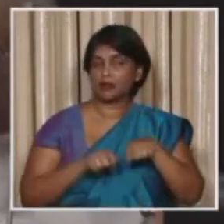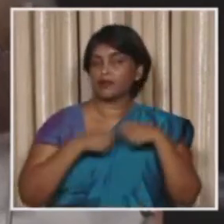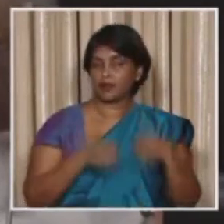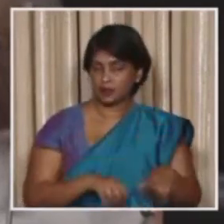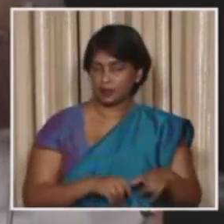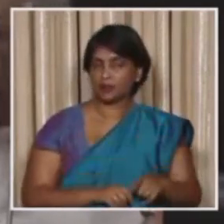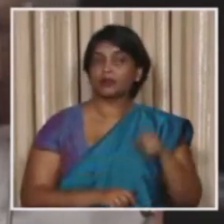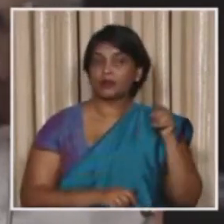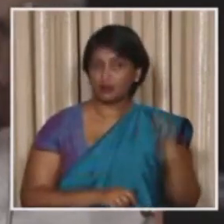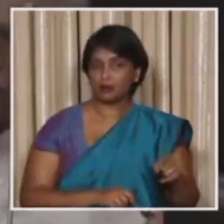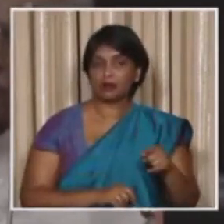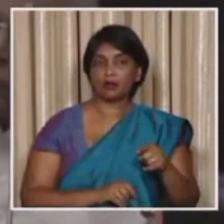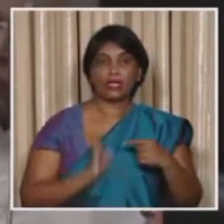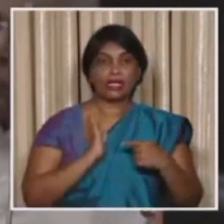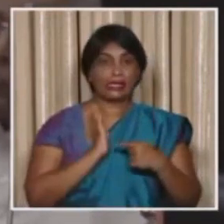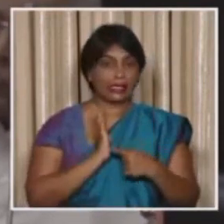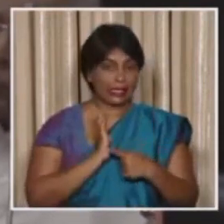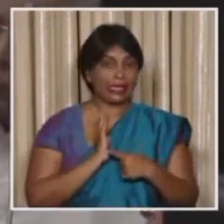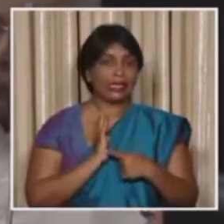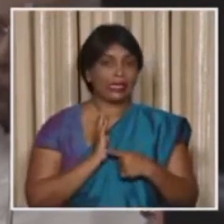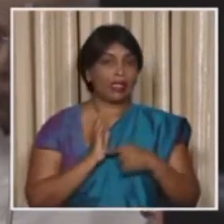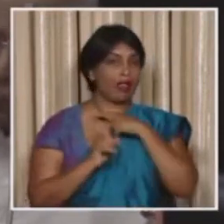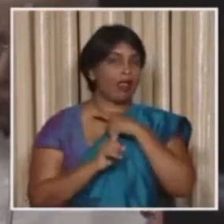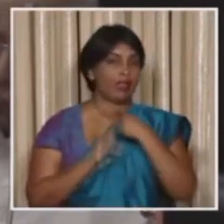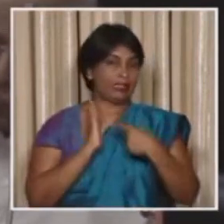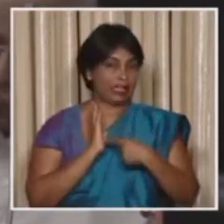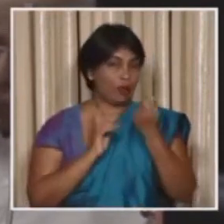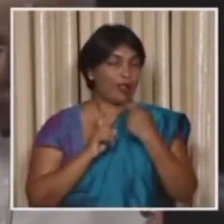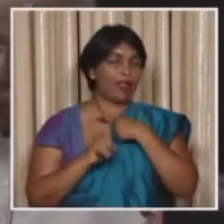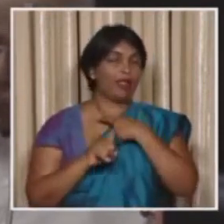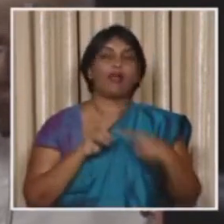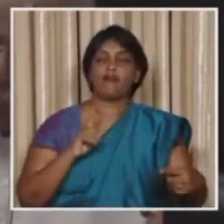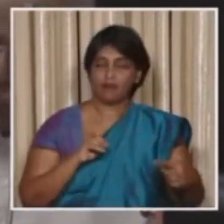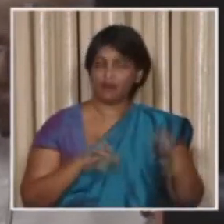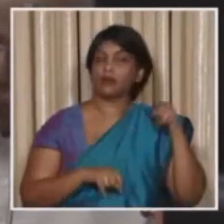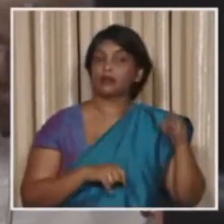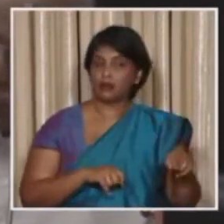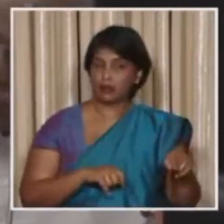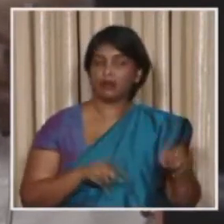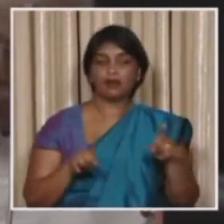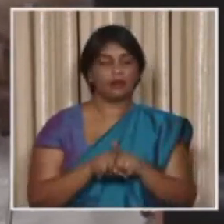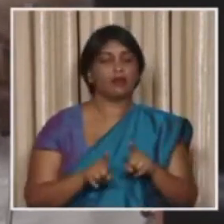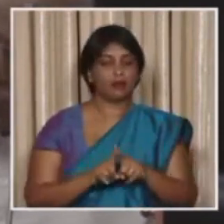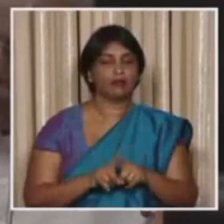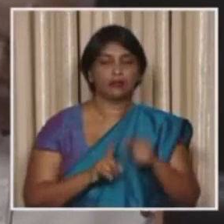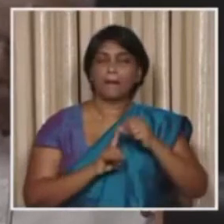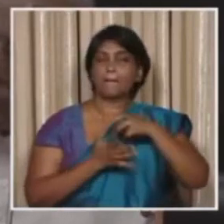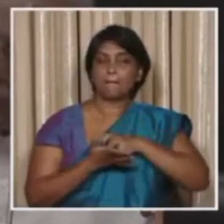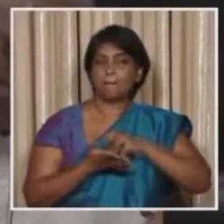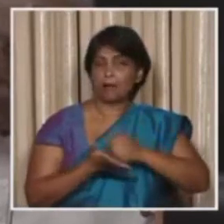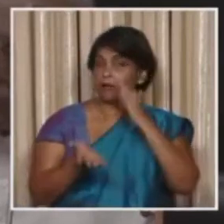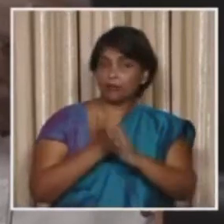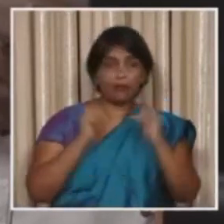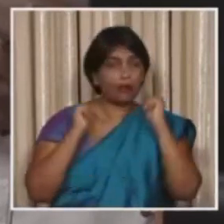කරනවා. That is half a trillion rupees. මේ මුදල් වලට සාධාරණයක් පළාත් සභාව වලින් ඉටු